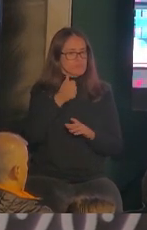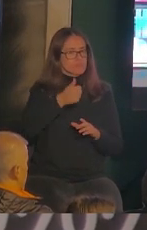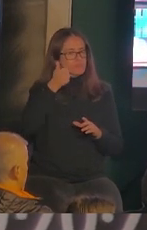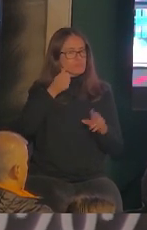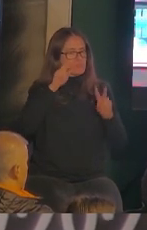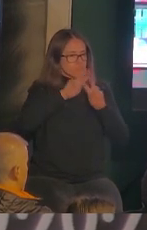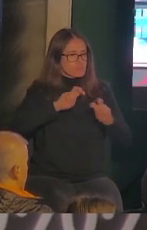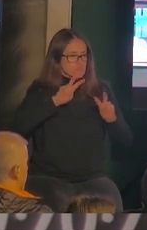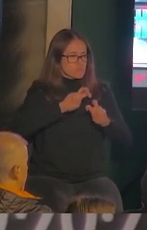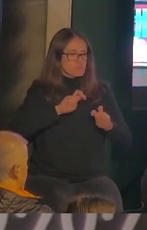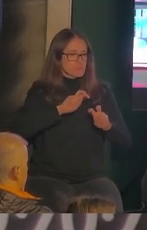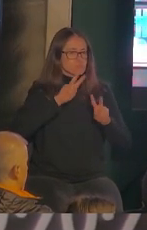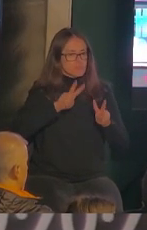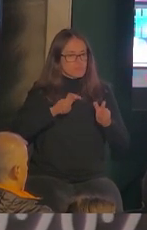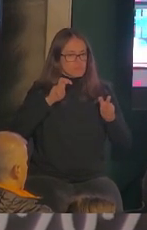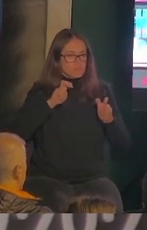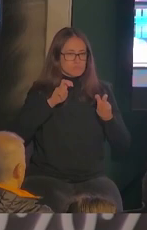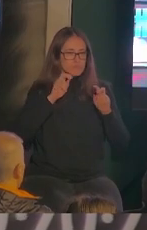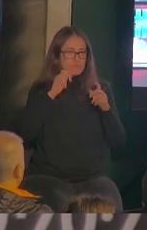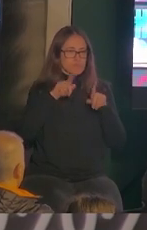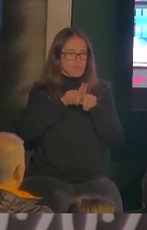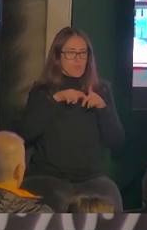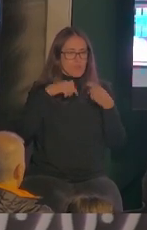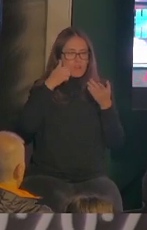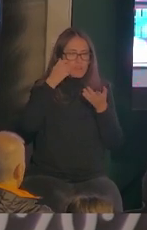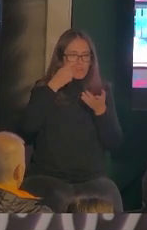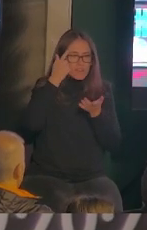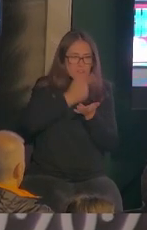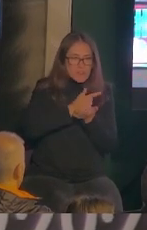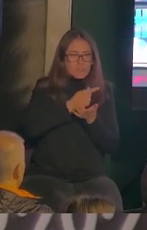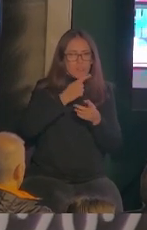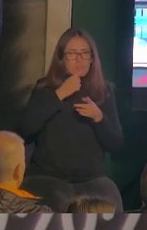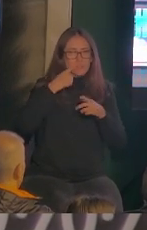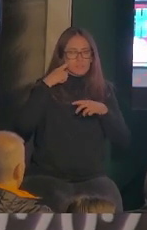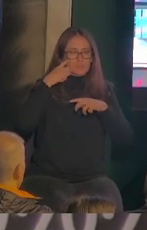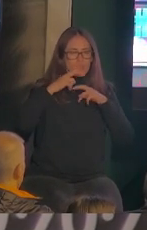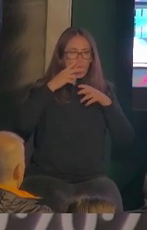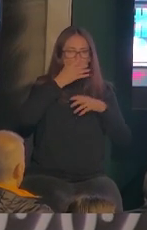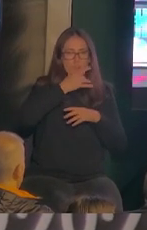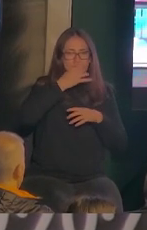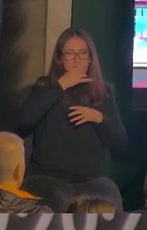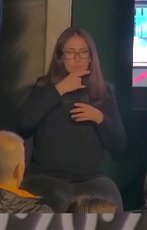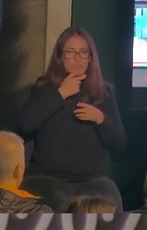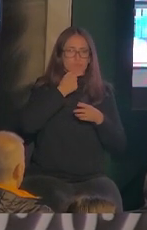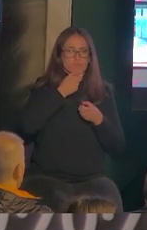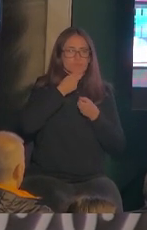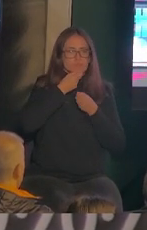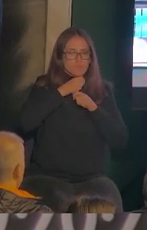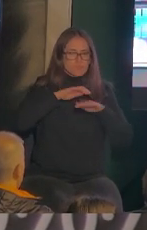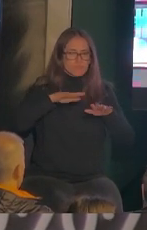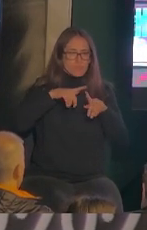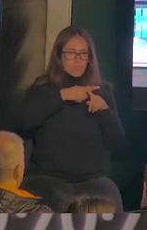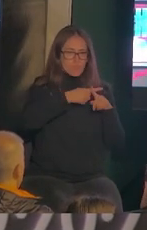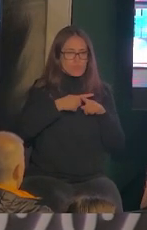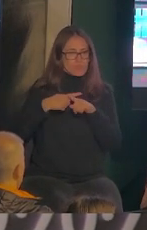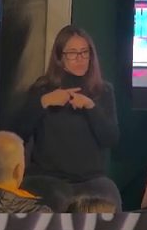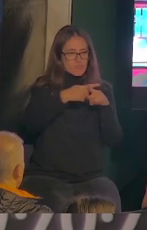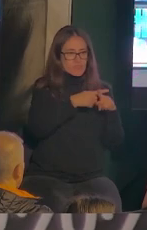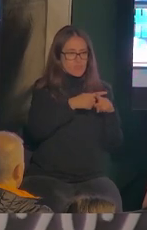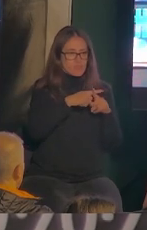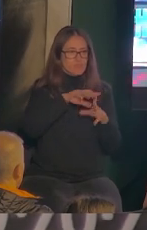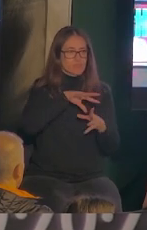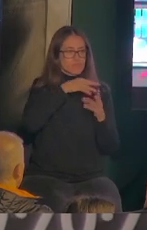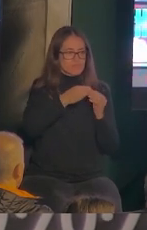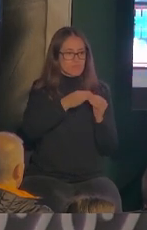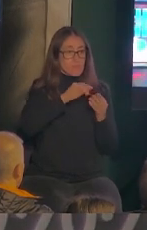explora noves fronteres, investiga i comparteix no, nous coneixements. I tot això doncs, intenta reflexar-ho en